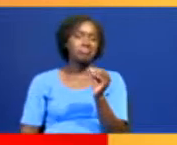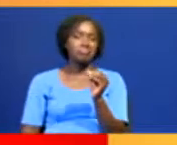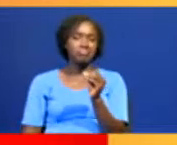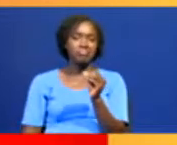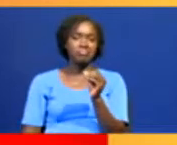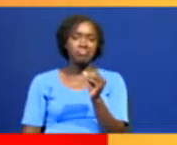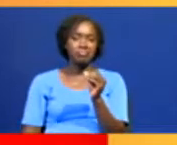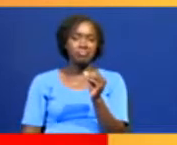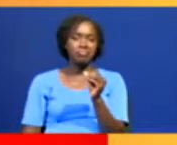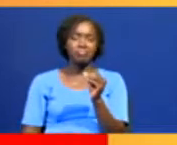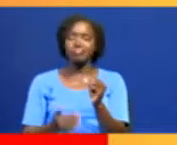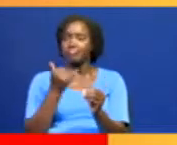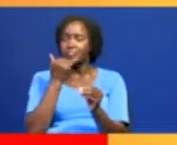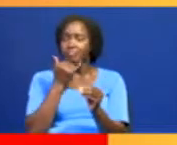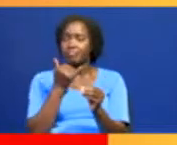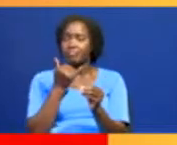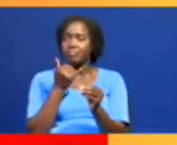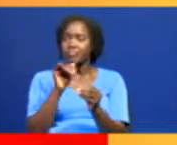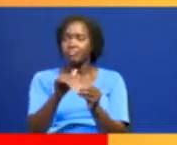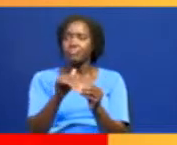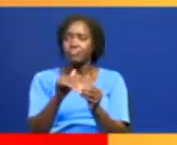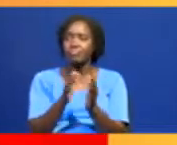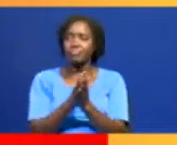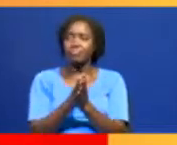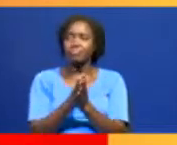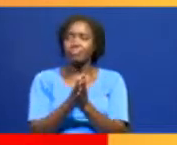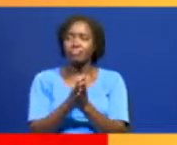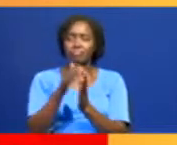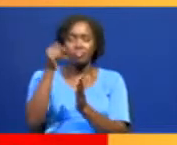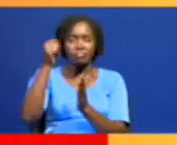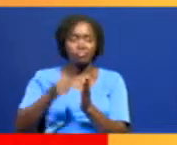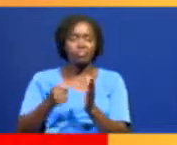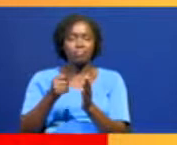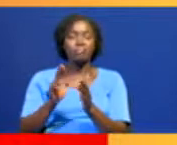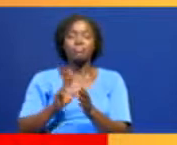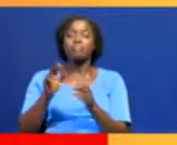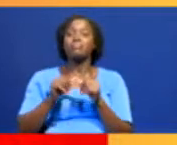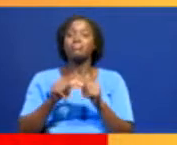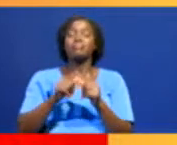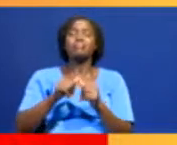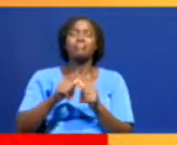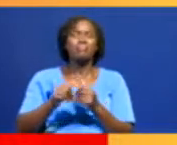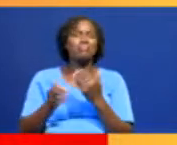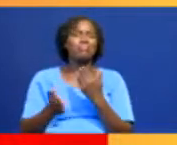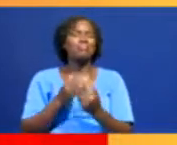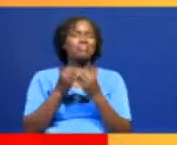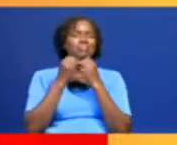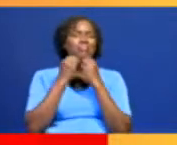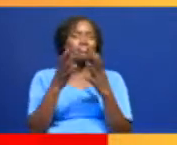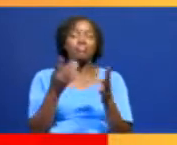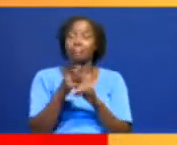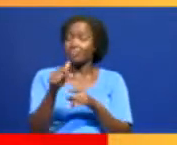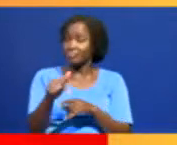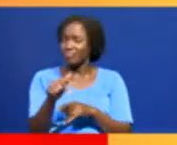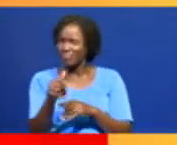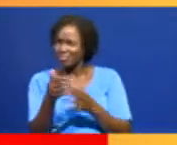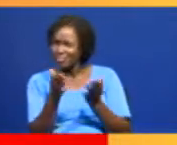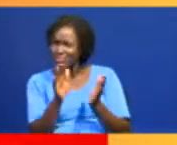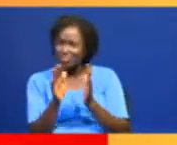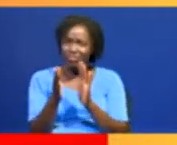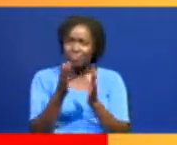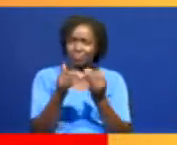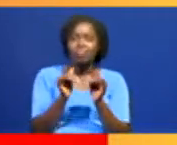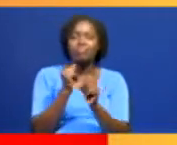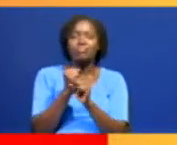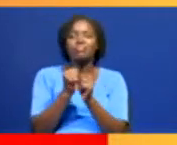Kotini ikasema kwamba ni makosa kwamba koti iko bila judges. Uhuru Kenyatta aliendelea, hakujali. Lakini naona hasa hii kidogo hii serikali imefanya